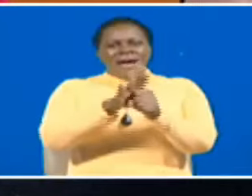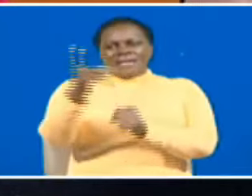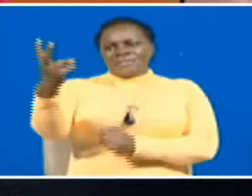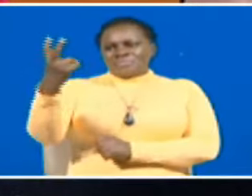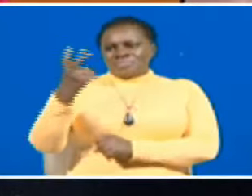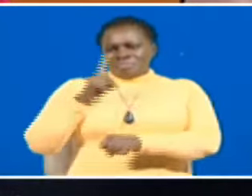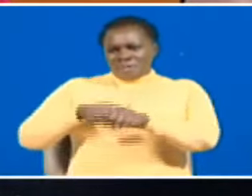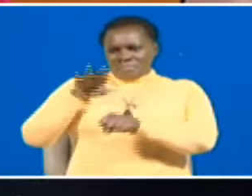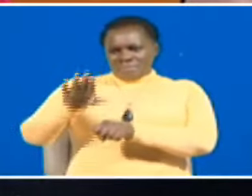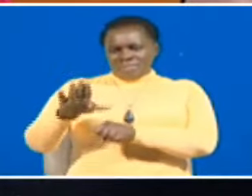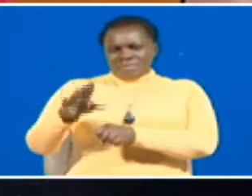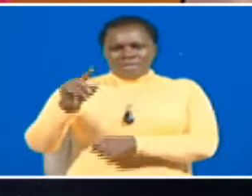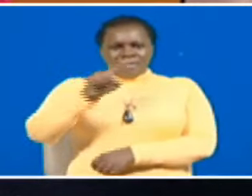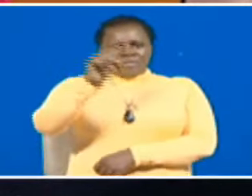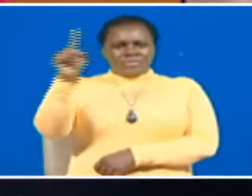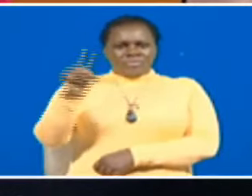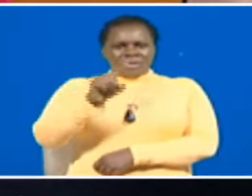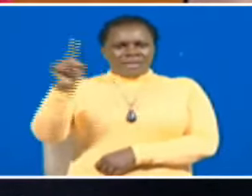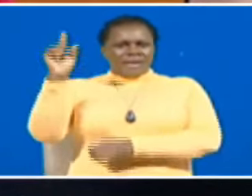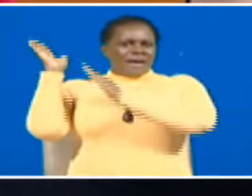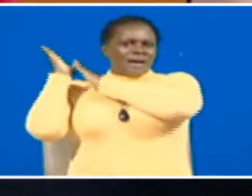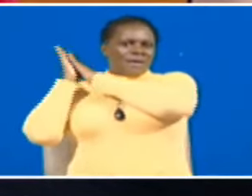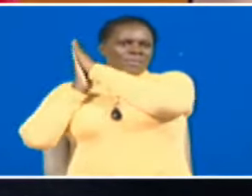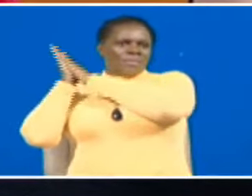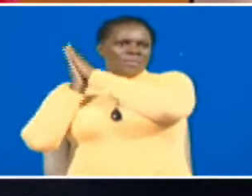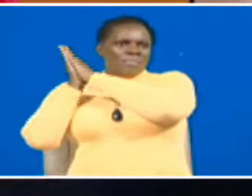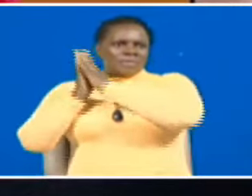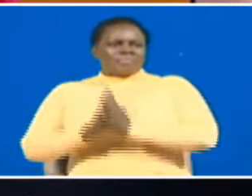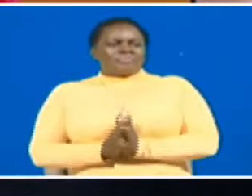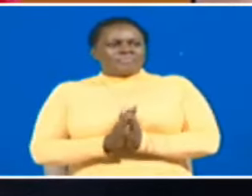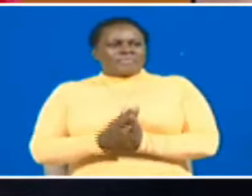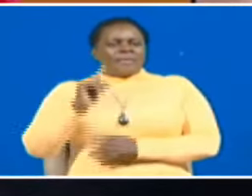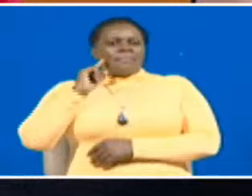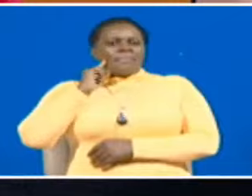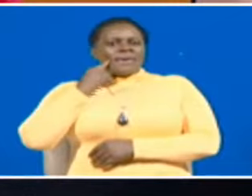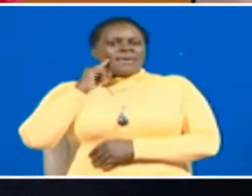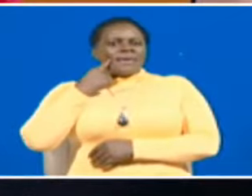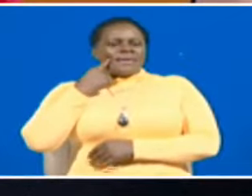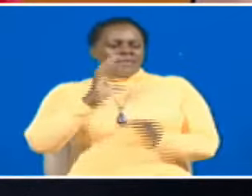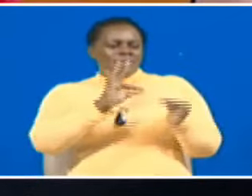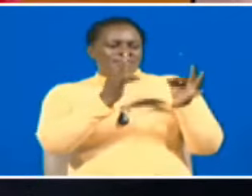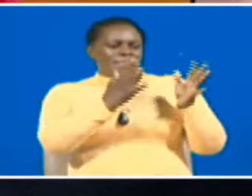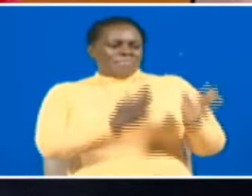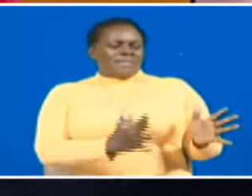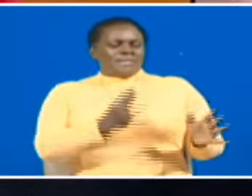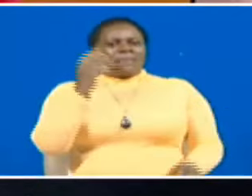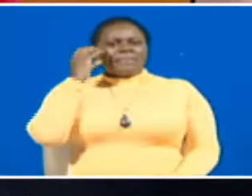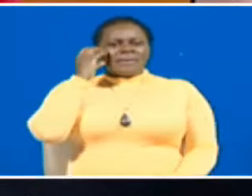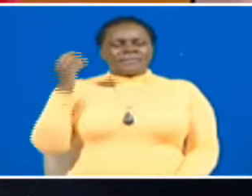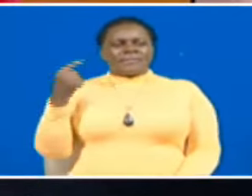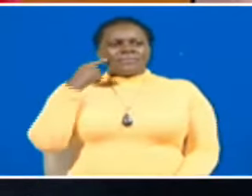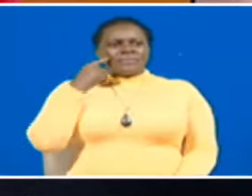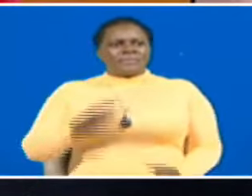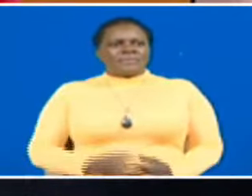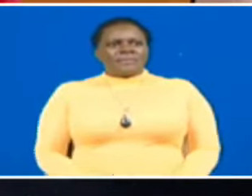Muda wako mtazamaji, jina langu ni Zubeida Kananu. Mimi ni Mary Atwoli, mtangazaji wa ishara ni Meresha